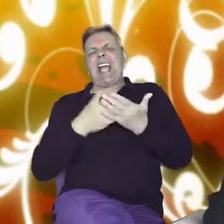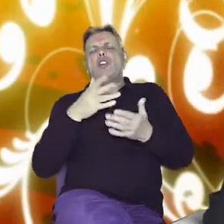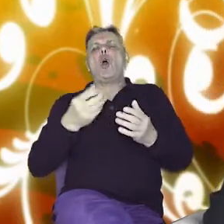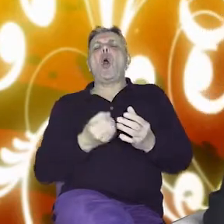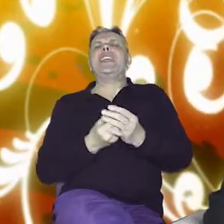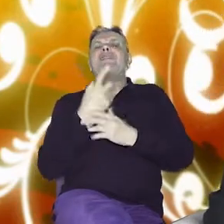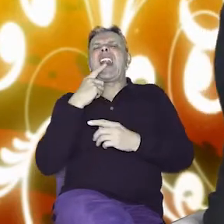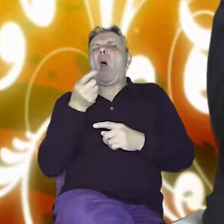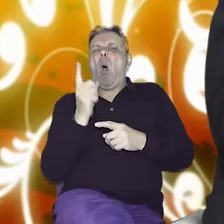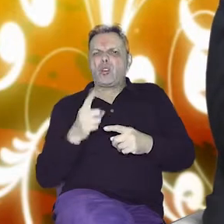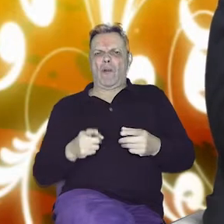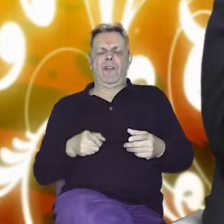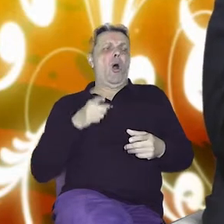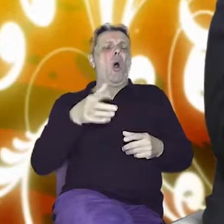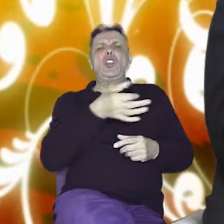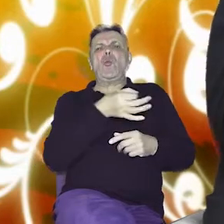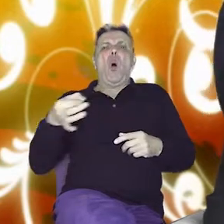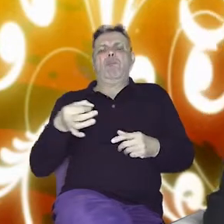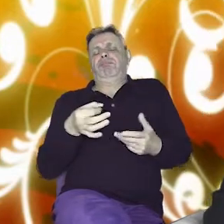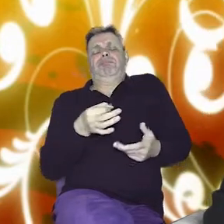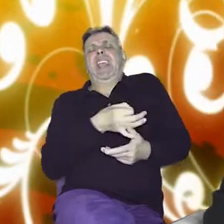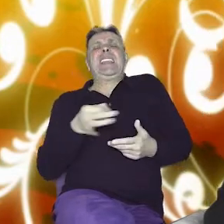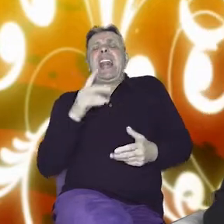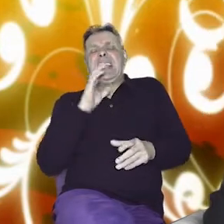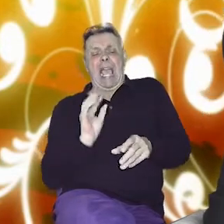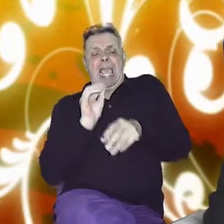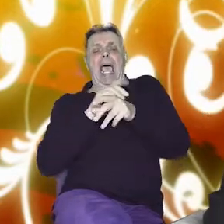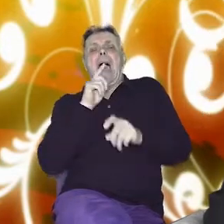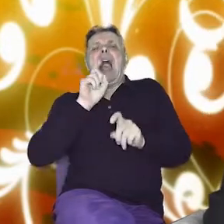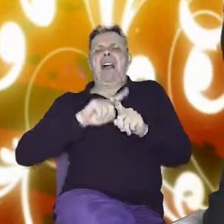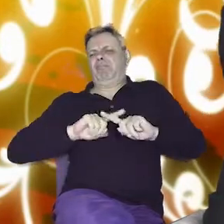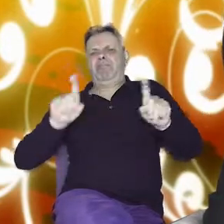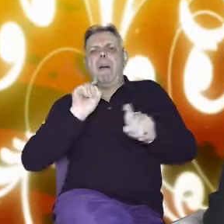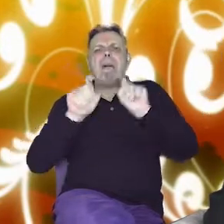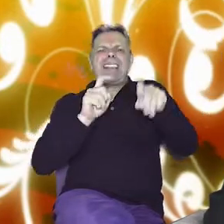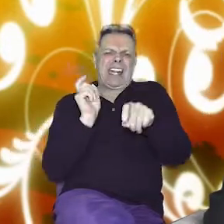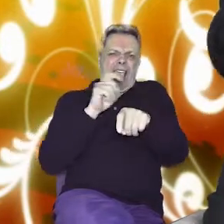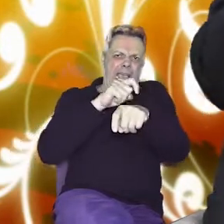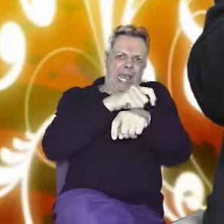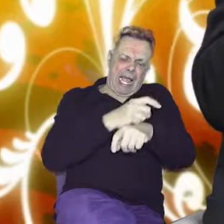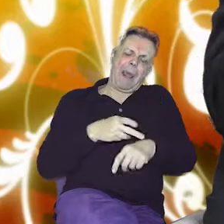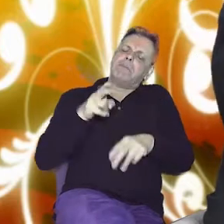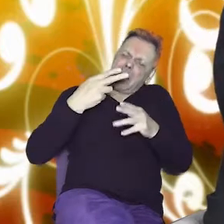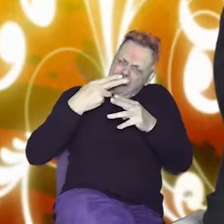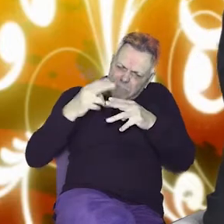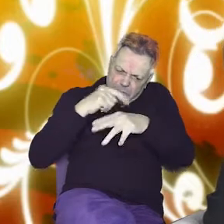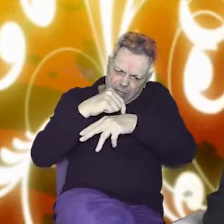tkivo koje nije vitalno, jel? Jer stvaraju ovoga toksine, jer su idealni